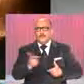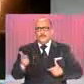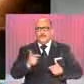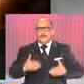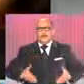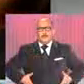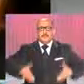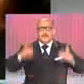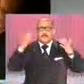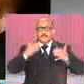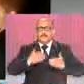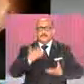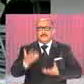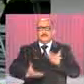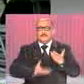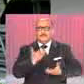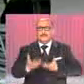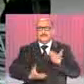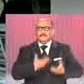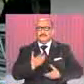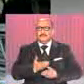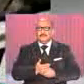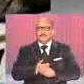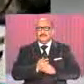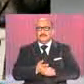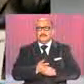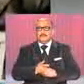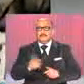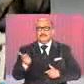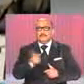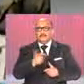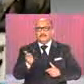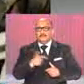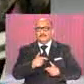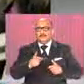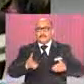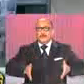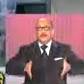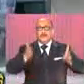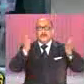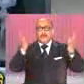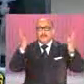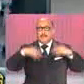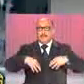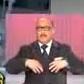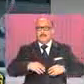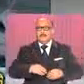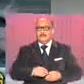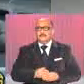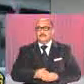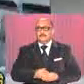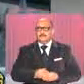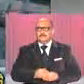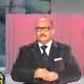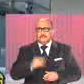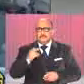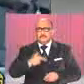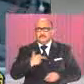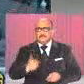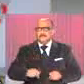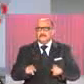الطابق عليهم. وذكرت وكالة الأنباء الحكومية الصينية أن هناك 3 من المصابين في حالة